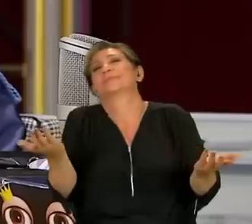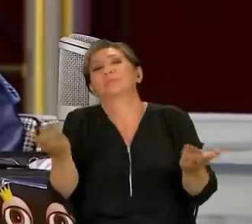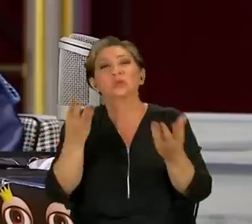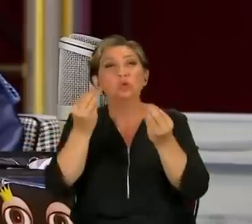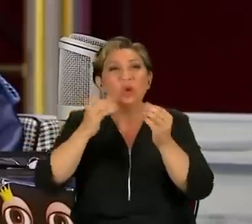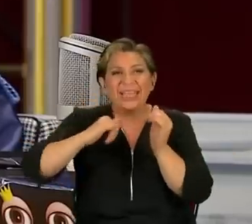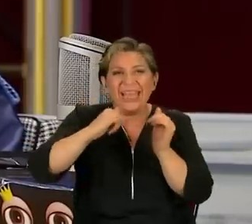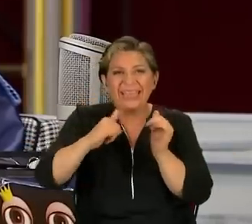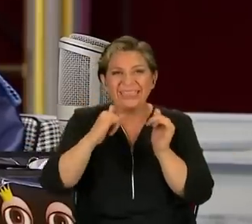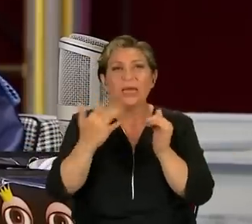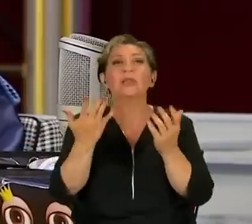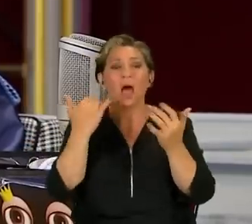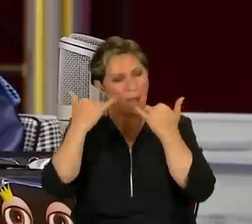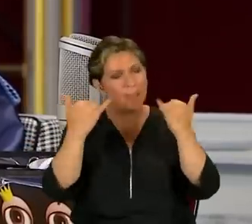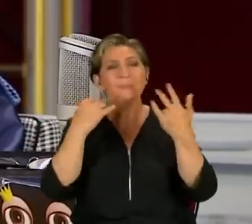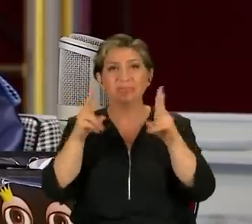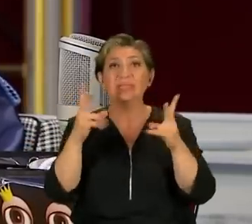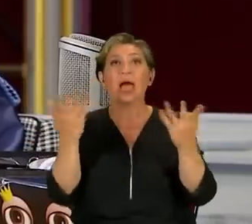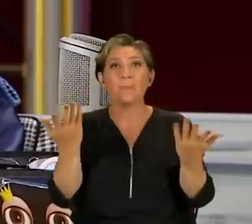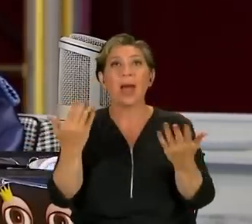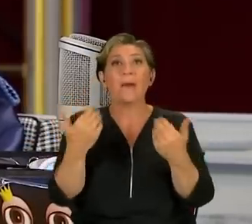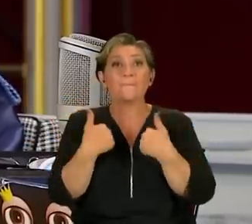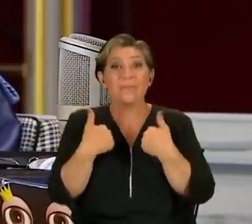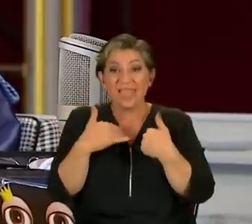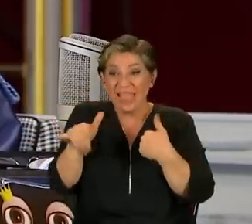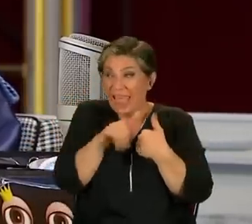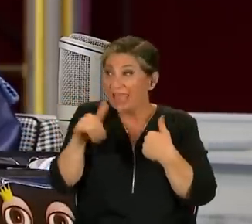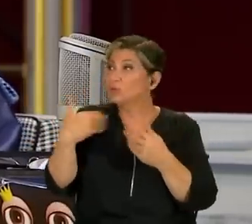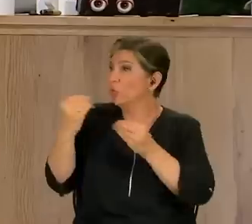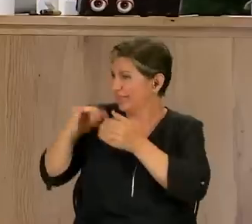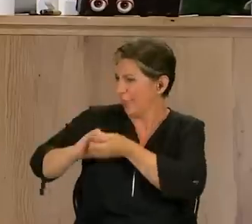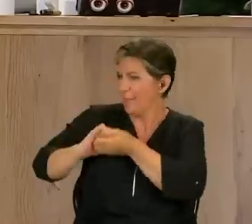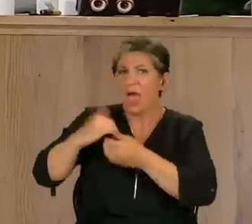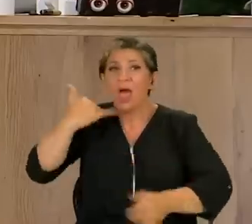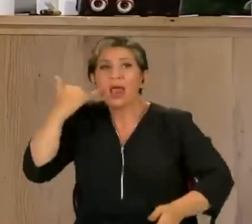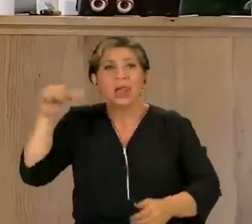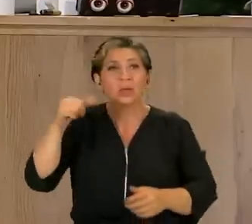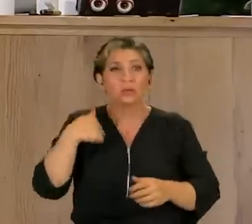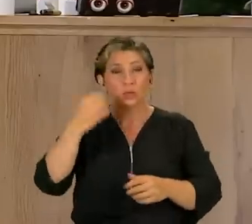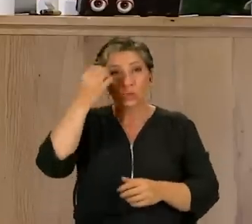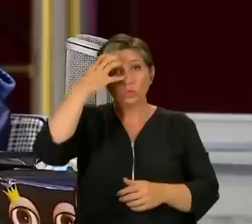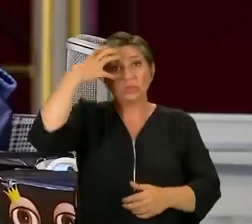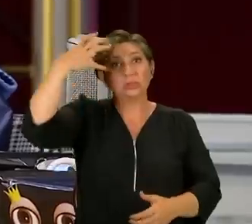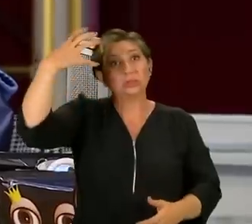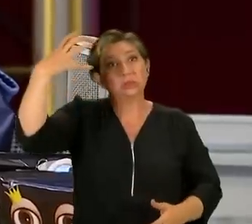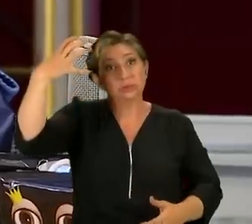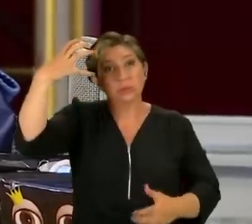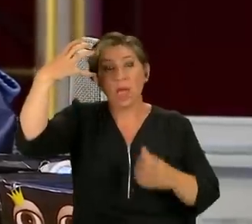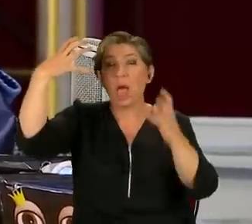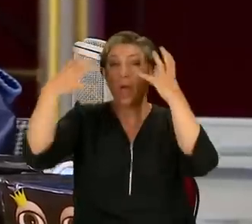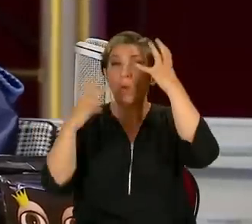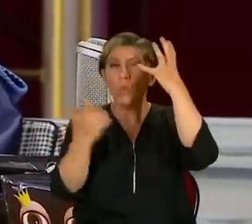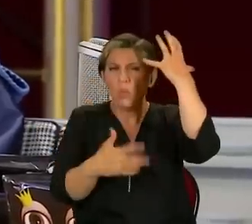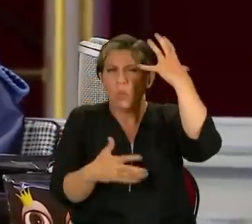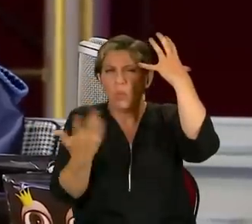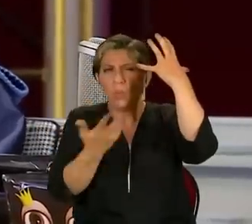çok yakınsan, ha, yakınsan arayabilirsin yani, ama ben yakını da arayamıyordum. Gözüm şişti bu kadar. Evet. Bir gözüm